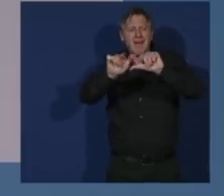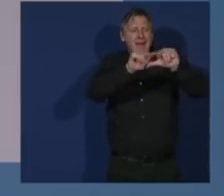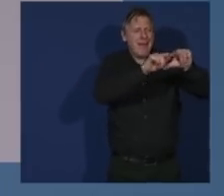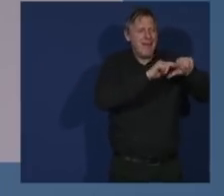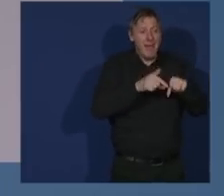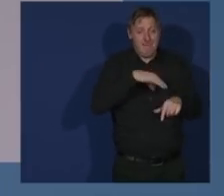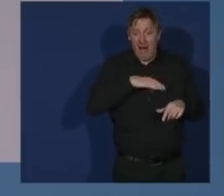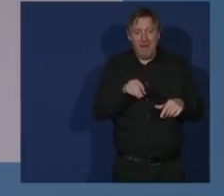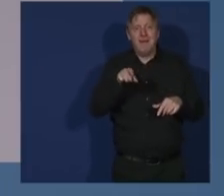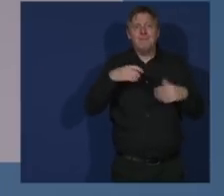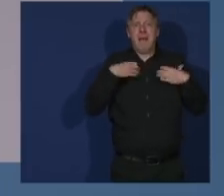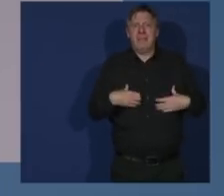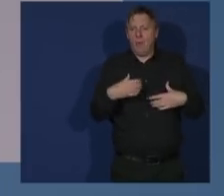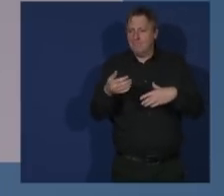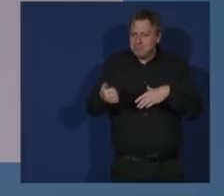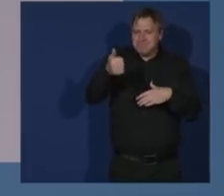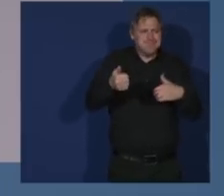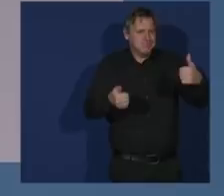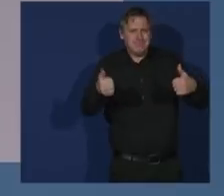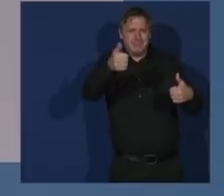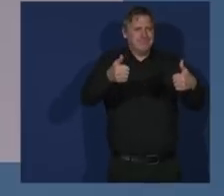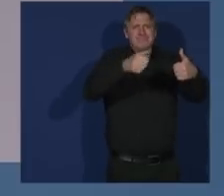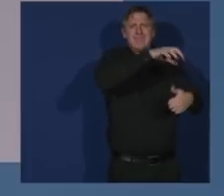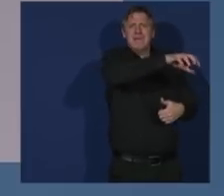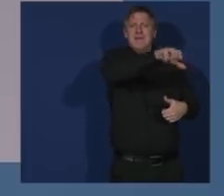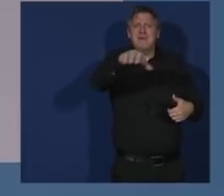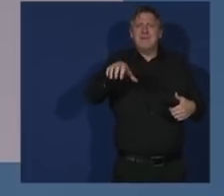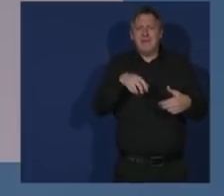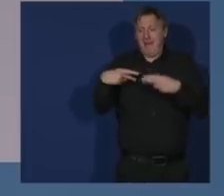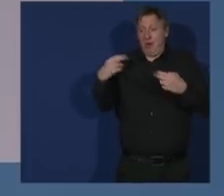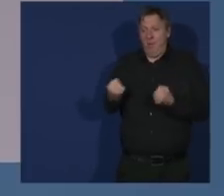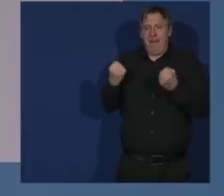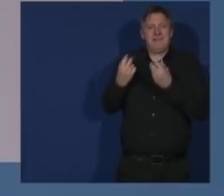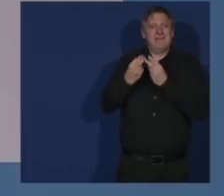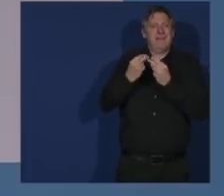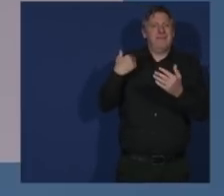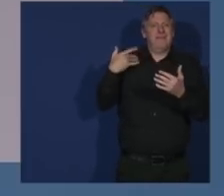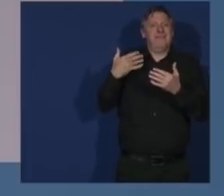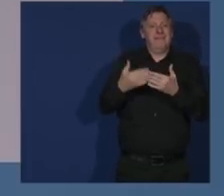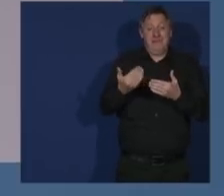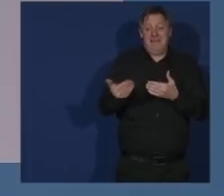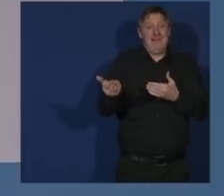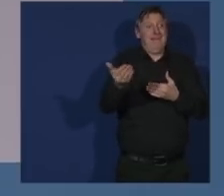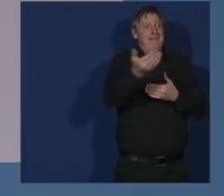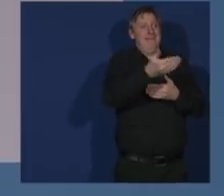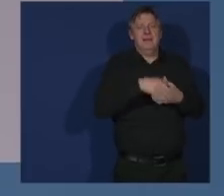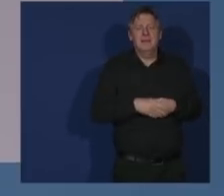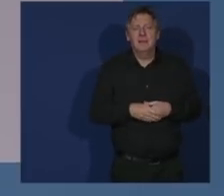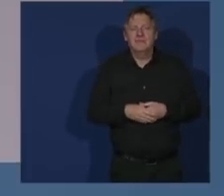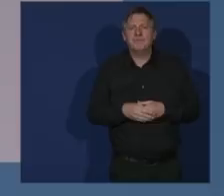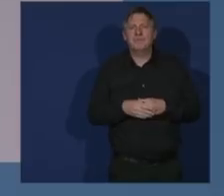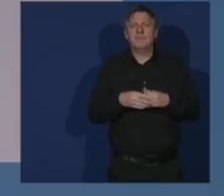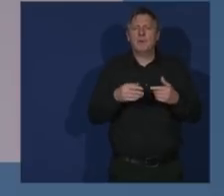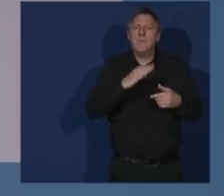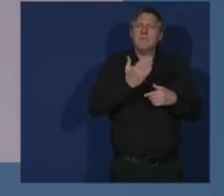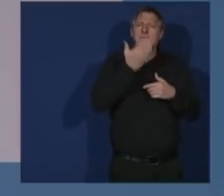campagne. Mais je crois qu'un autre élément qui doit caractériser un mouvement politique, ça